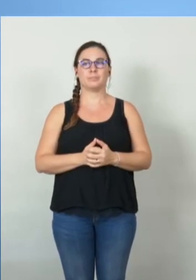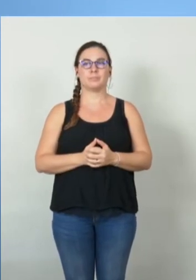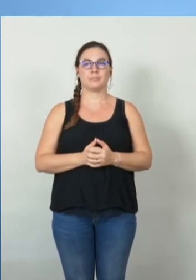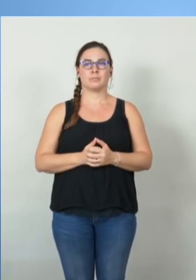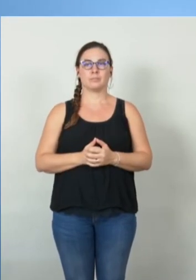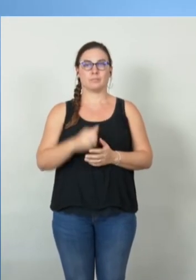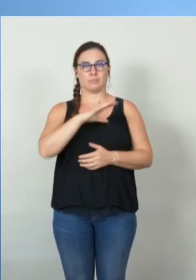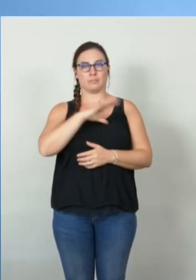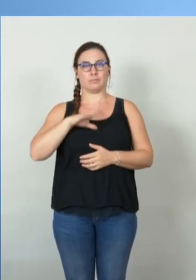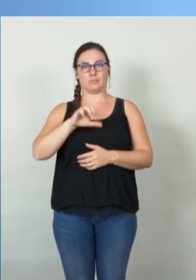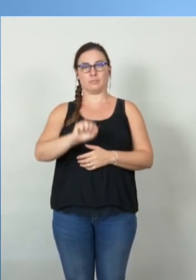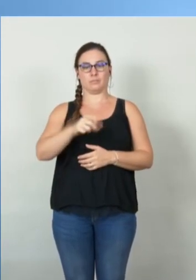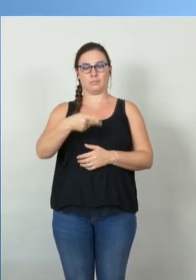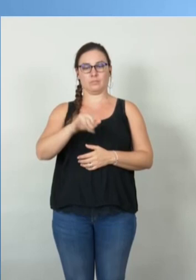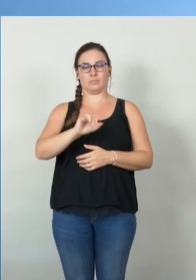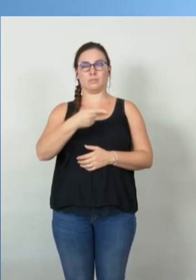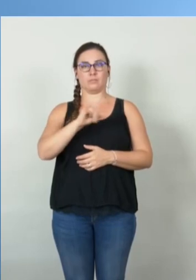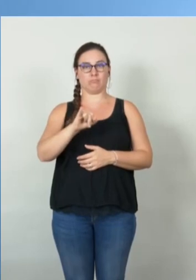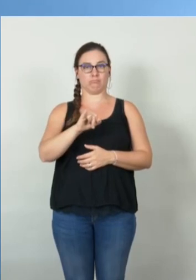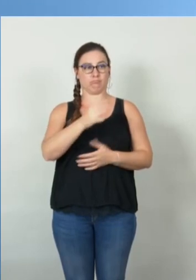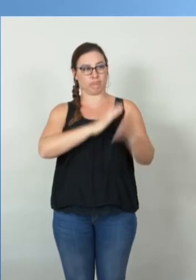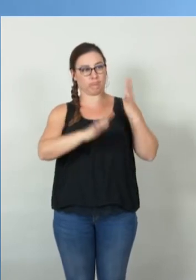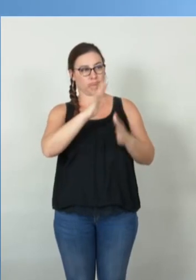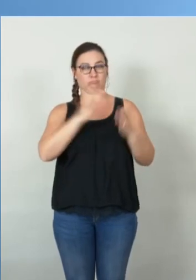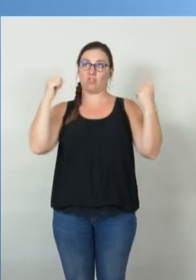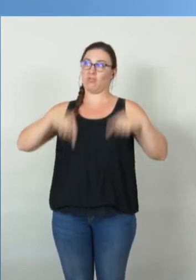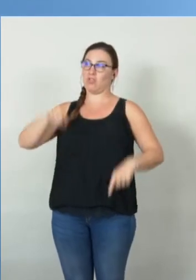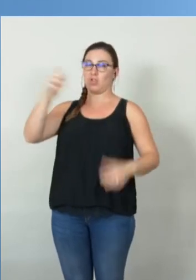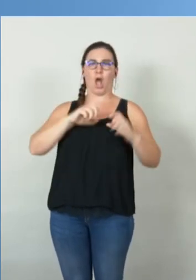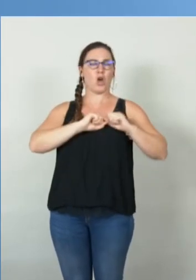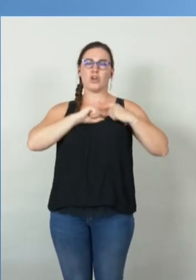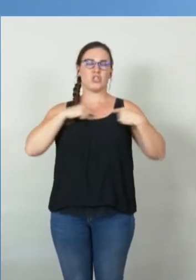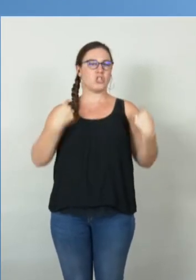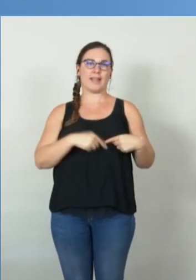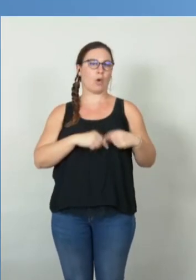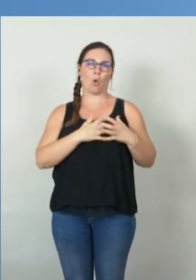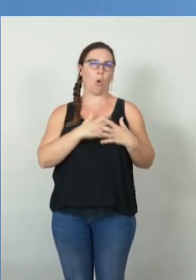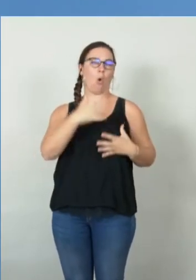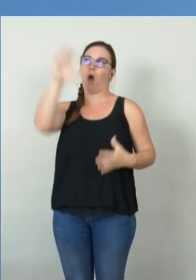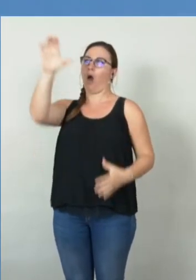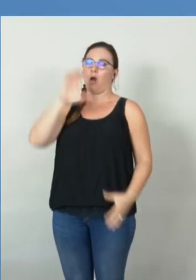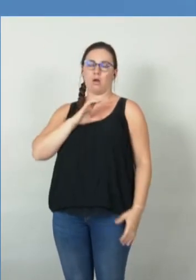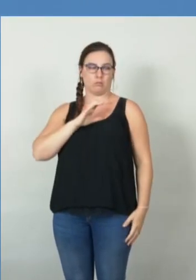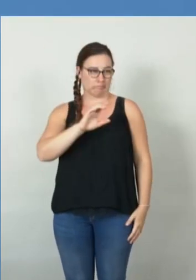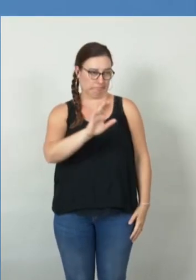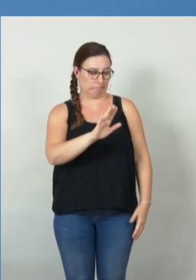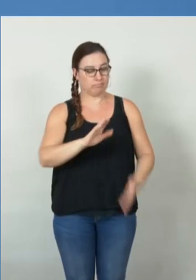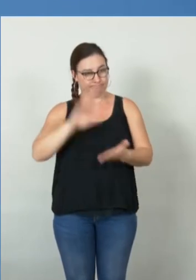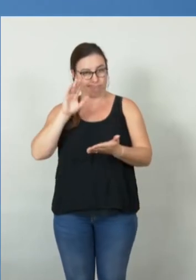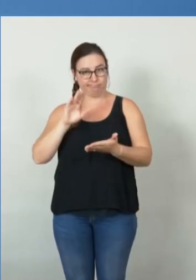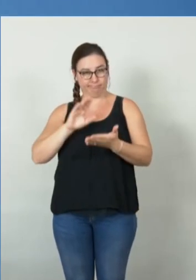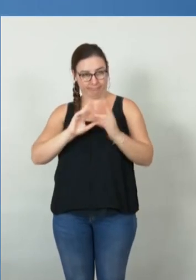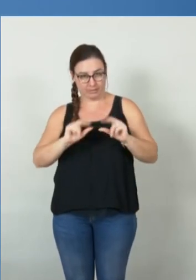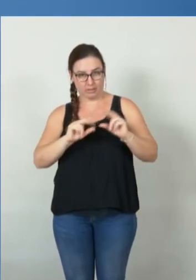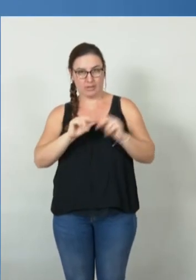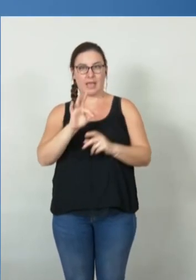madame spinny nous indiquait que l'État avait une grande générosité mais j'ai aussi marqué le fait que typiquement si